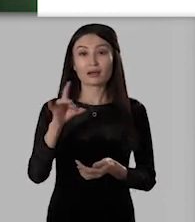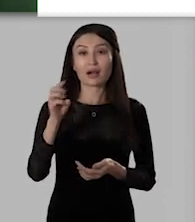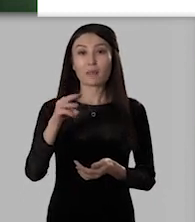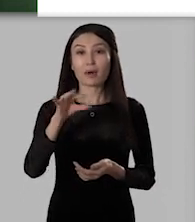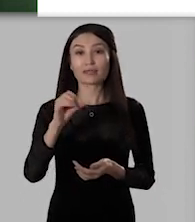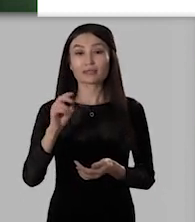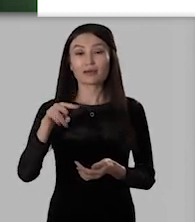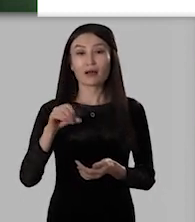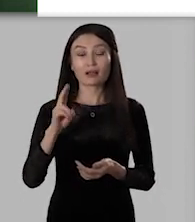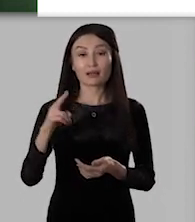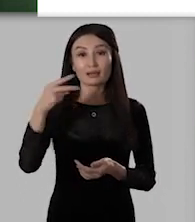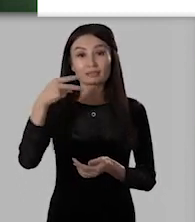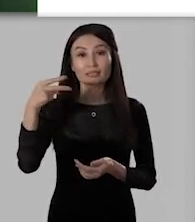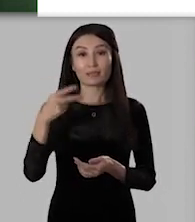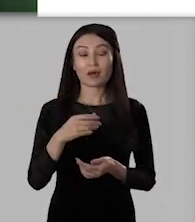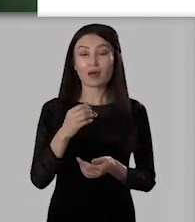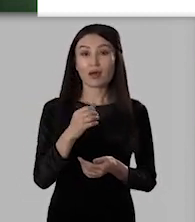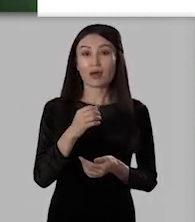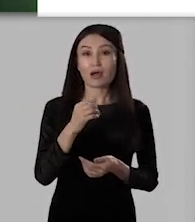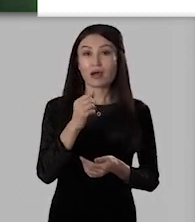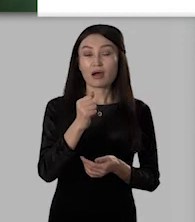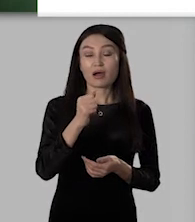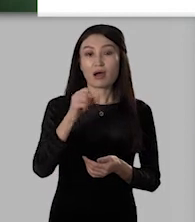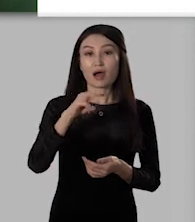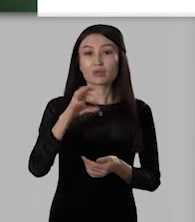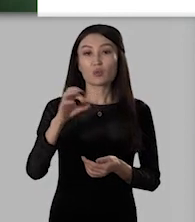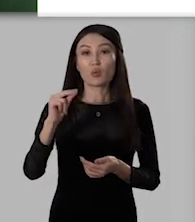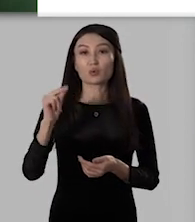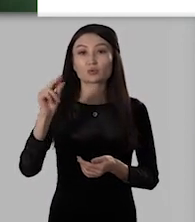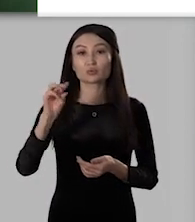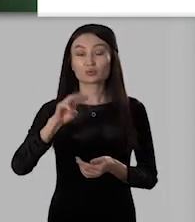мурунку сабактагы атооштук баяндоочторду улантабыз.